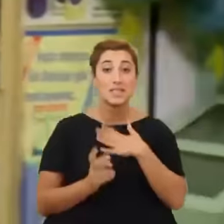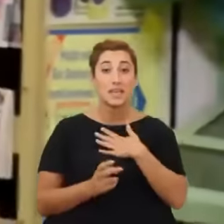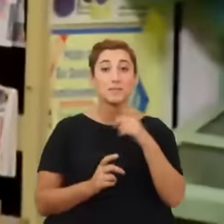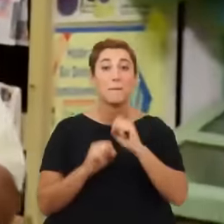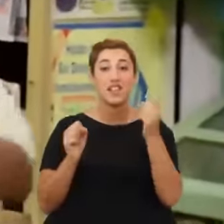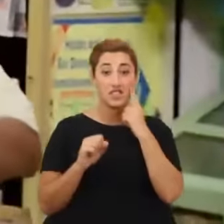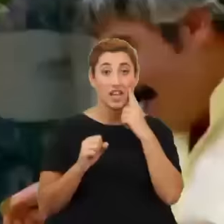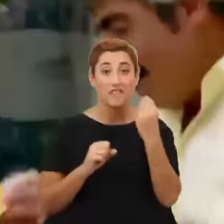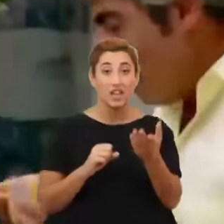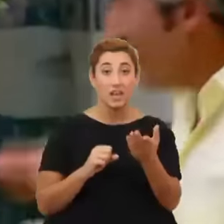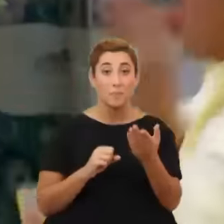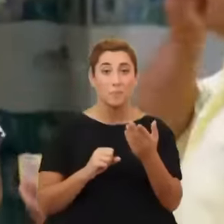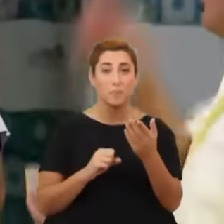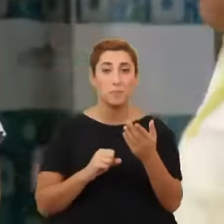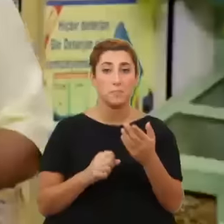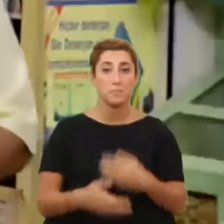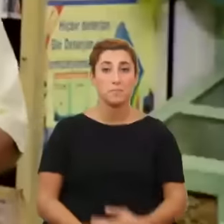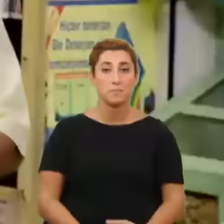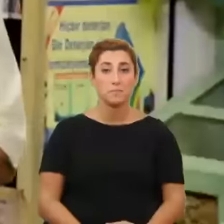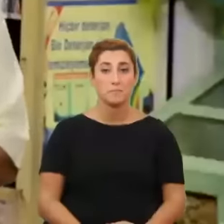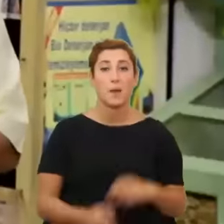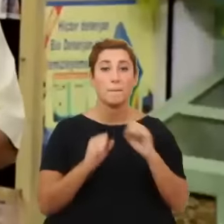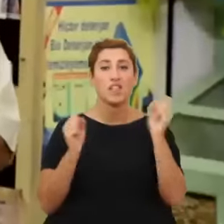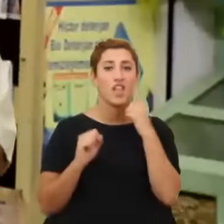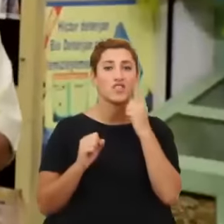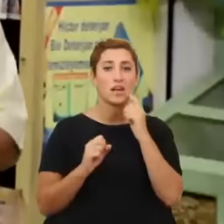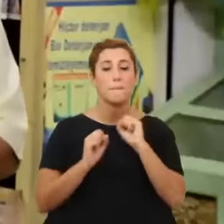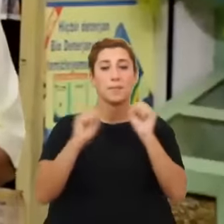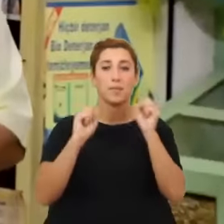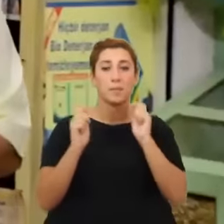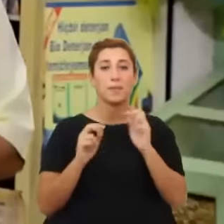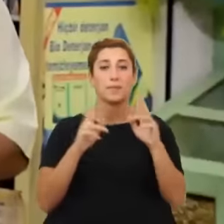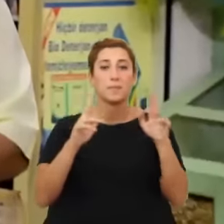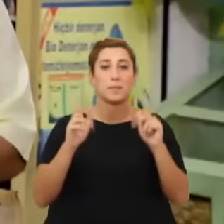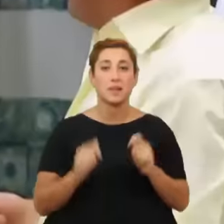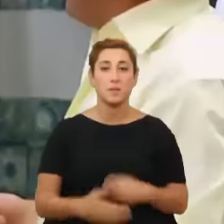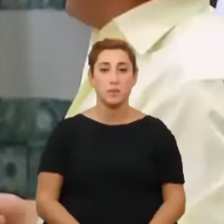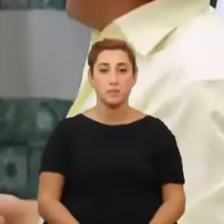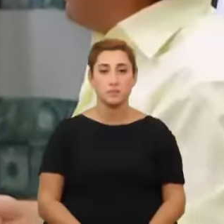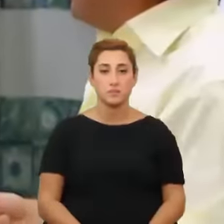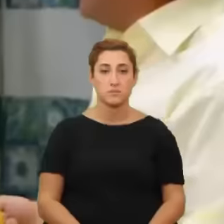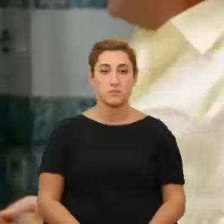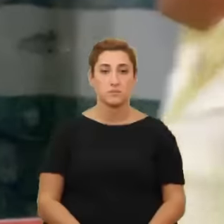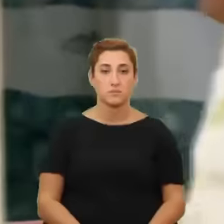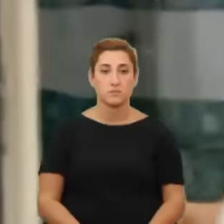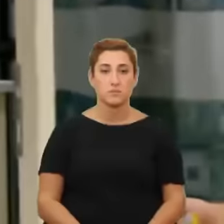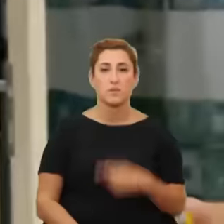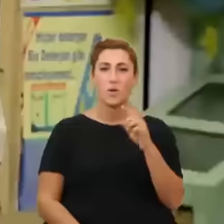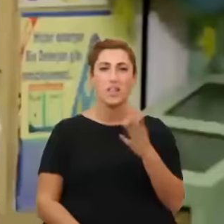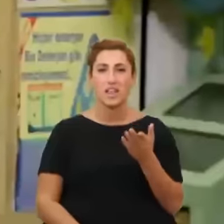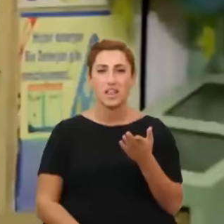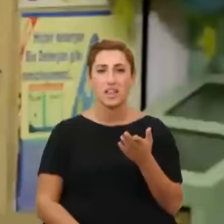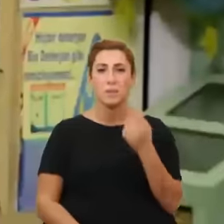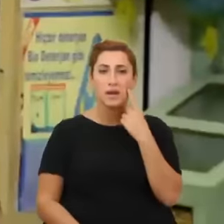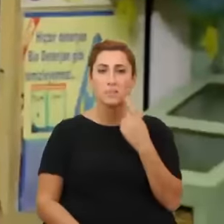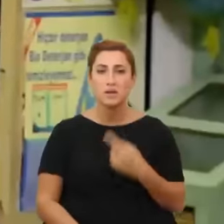size patlayan şeker vereyim mi? Patlayan şeker. Kıtır kıtır edir, çıtır çıtır edir. Git. Ya bu...